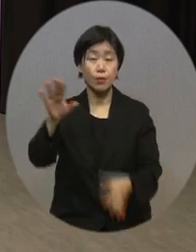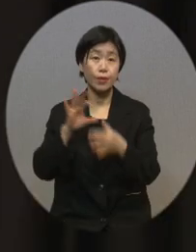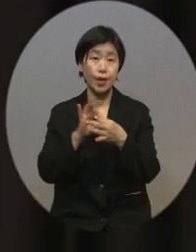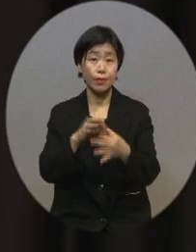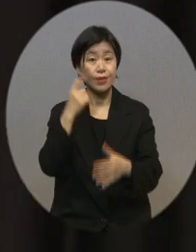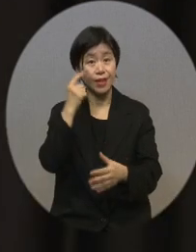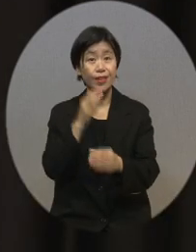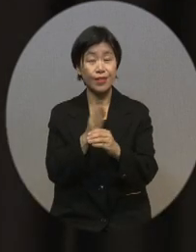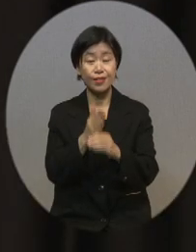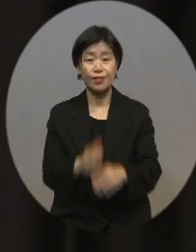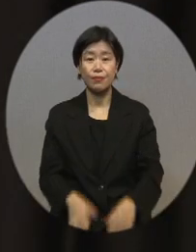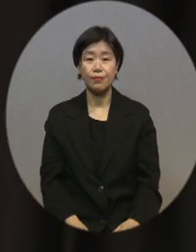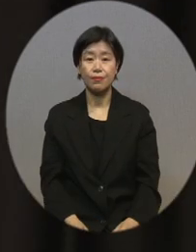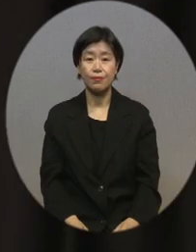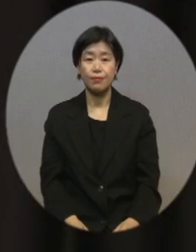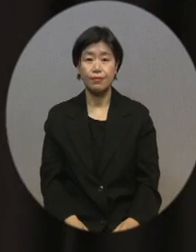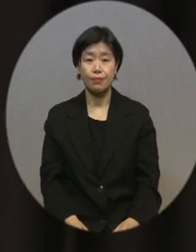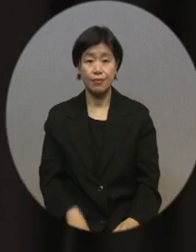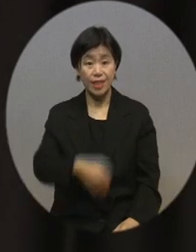예정입니다. 그 예산이